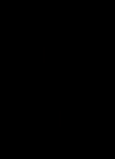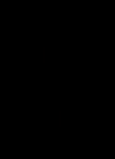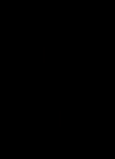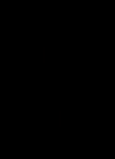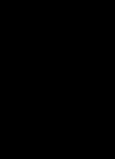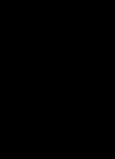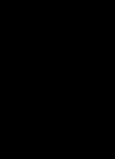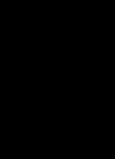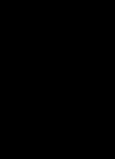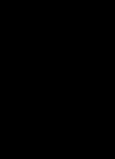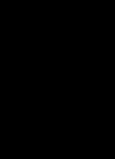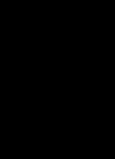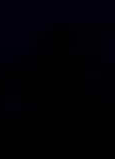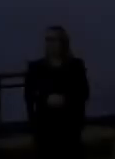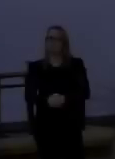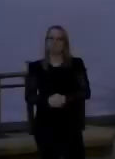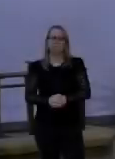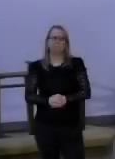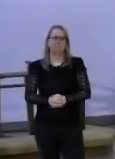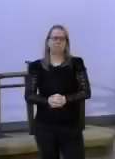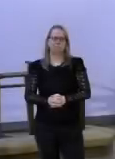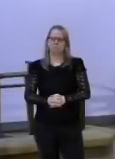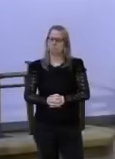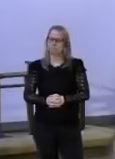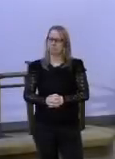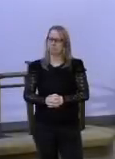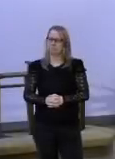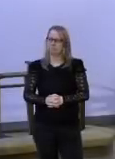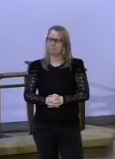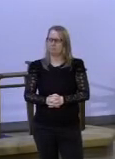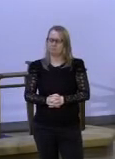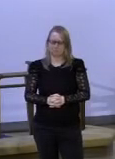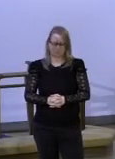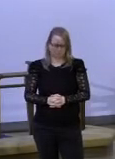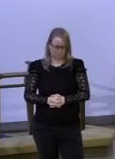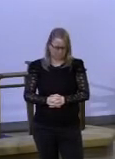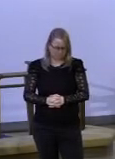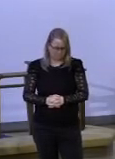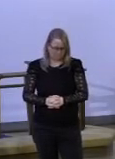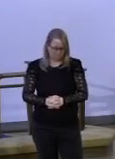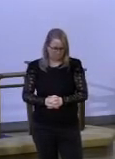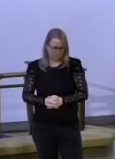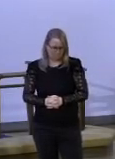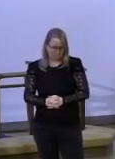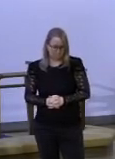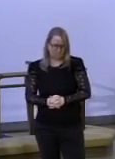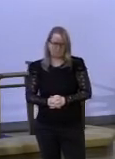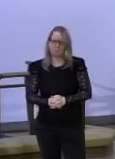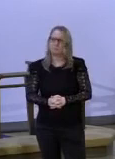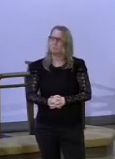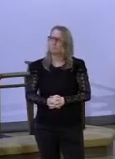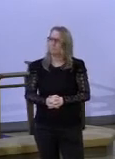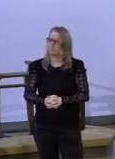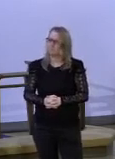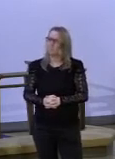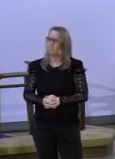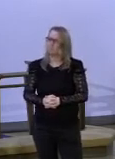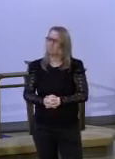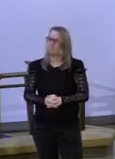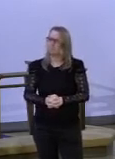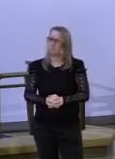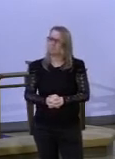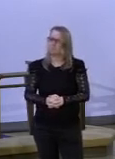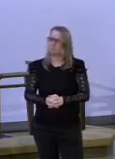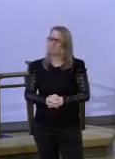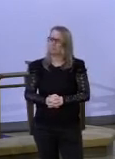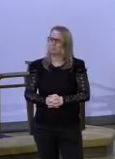vand. Og nede i havet, der ser vi jo kun overfladen, men dernede i, der er der jo masser af liv. Der er jo planter, og der er